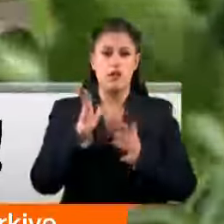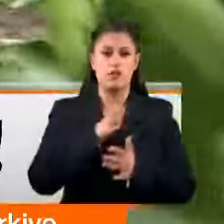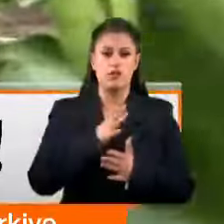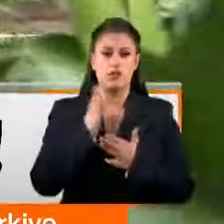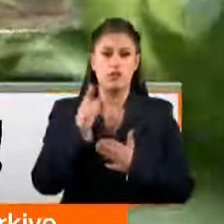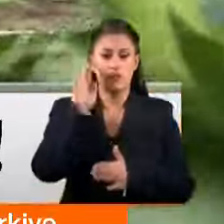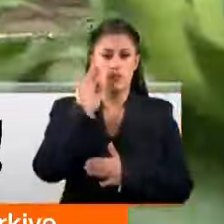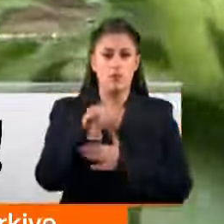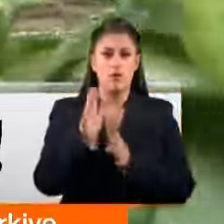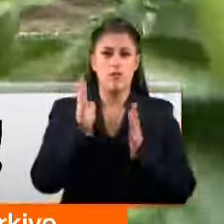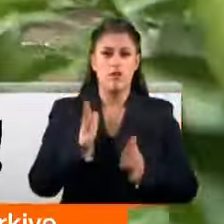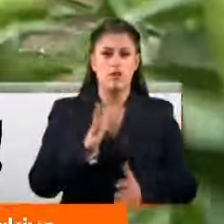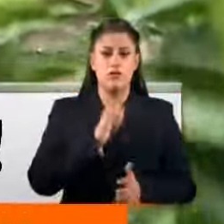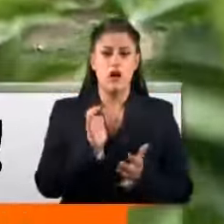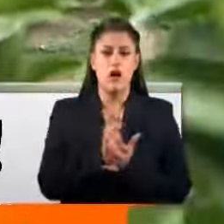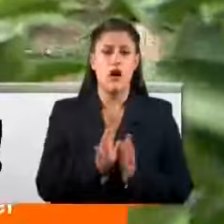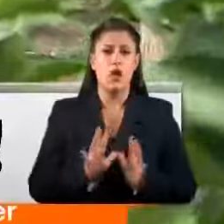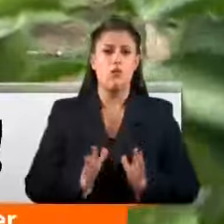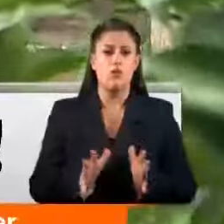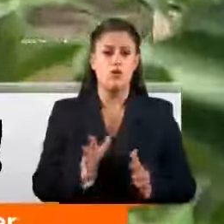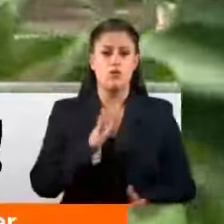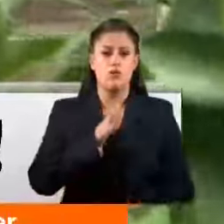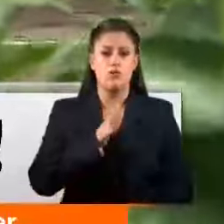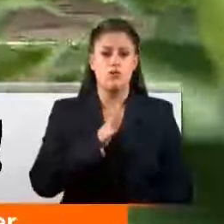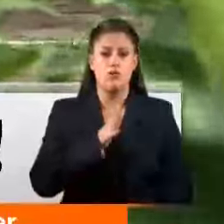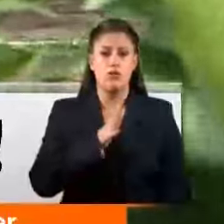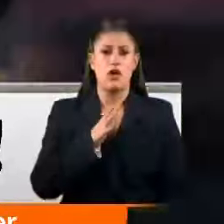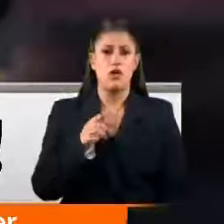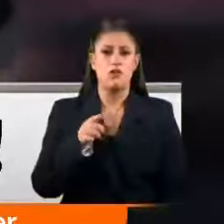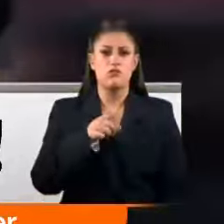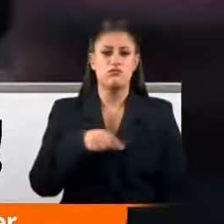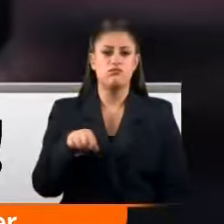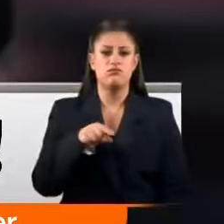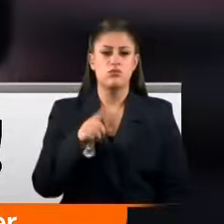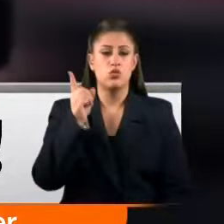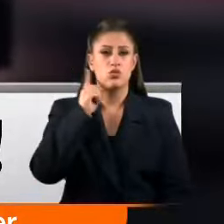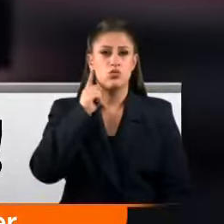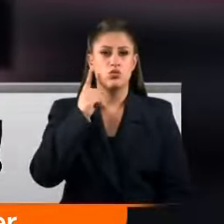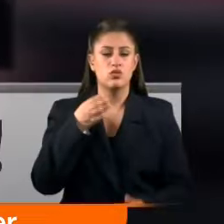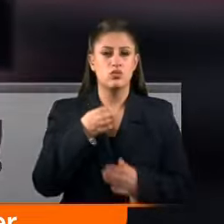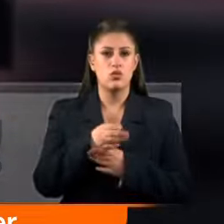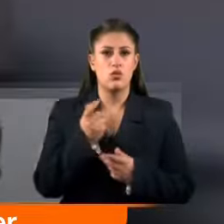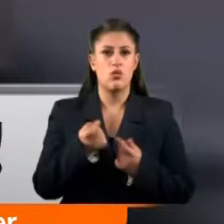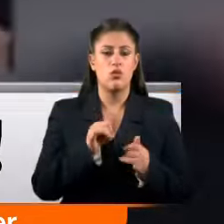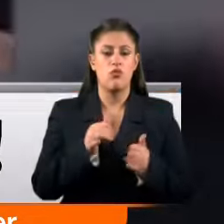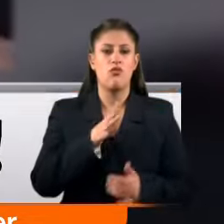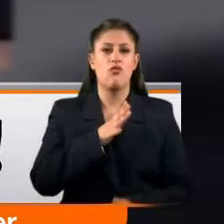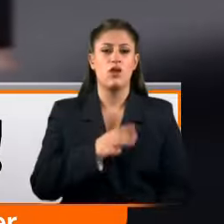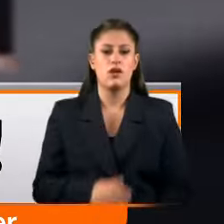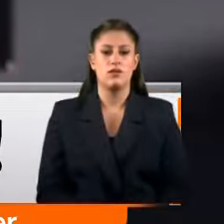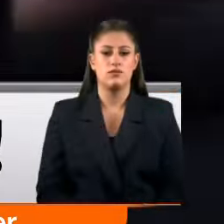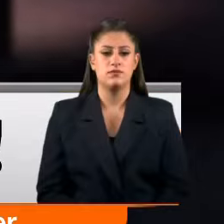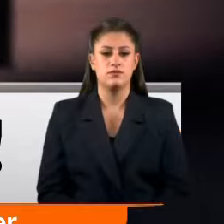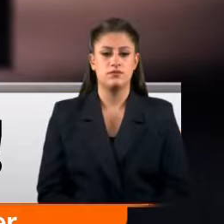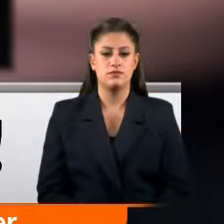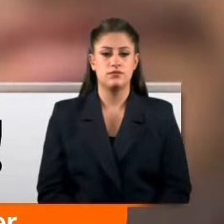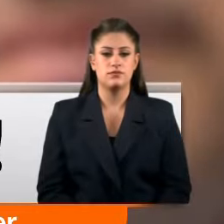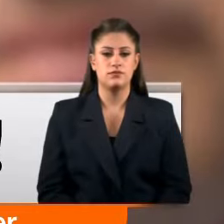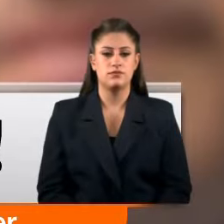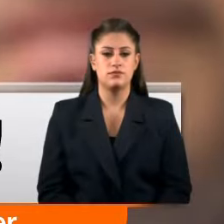çoğaldı, aileler dağıldı. Ünlüler de bunlara maşa oldu. Bir dakika, çocuk 500 lira yükleyip bu parayı mı aldı? Evet. Kaka yapıyorsun. Evet.